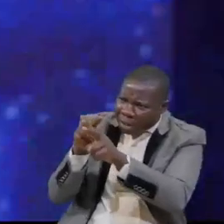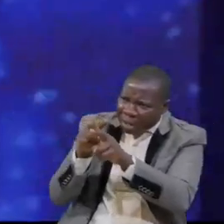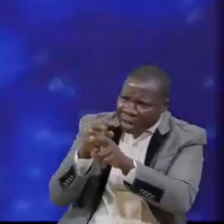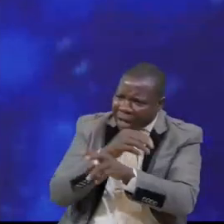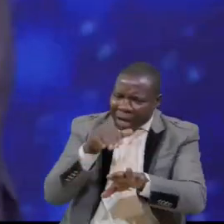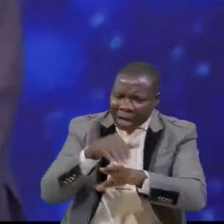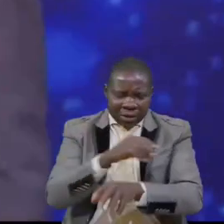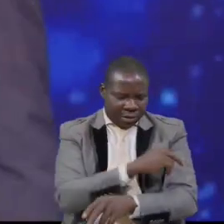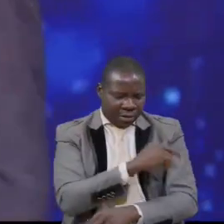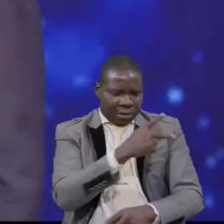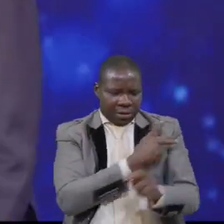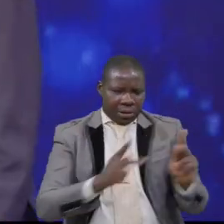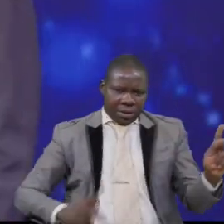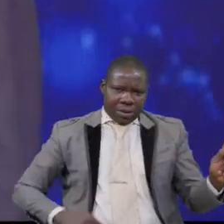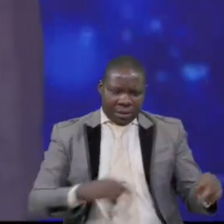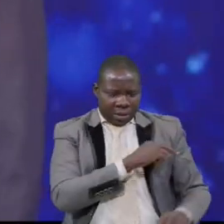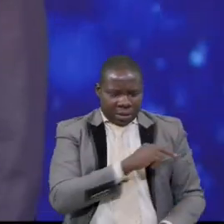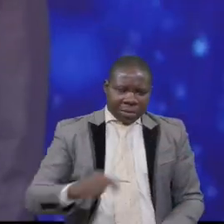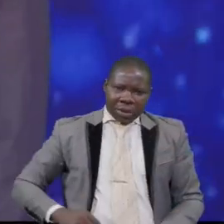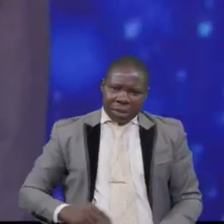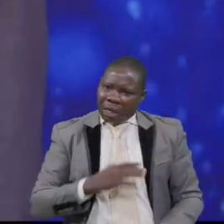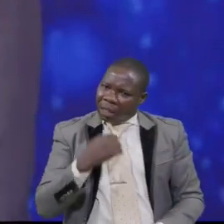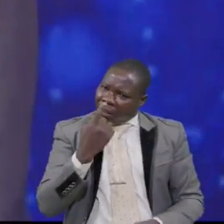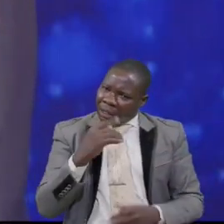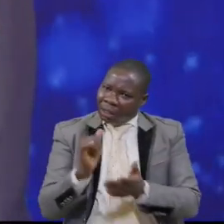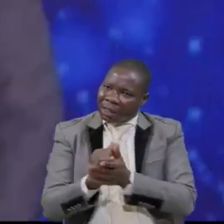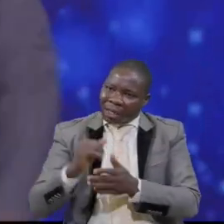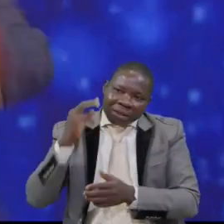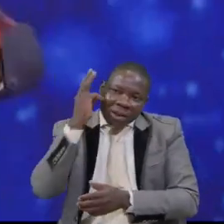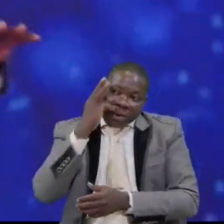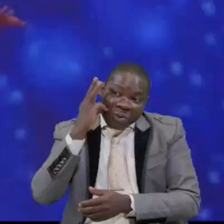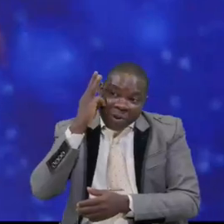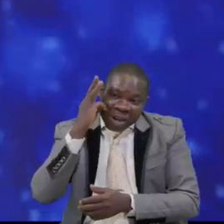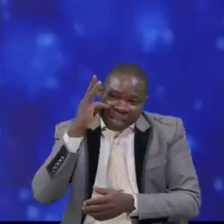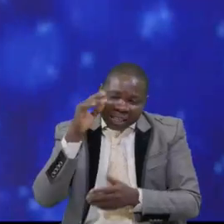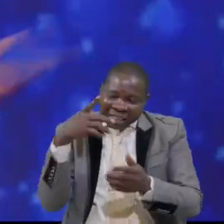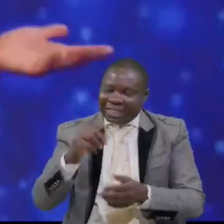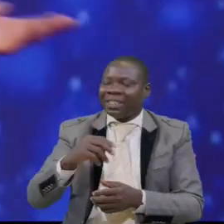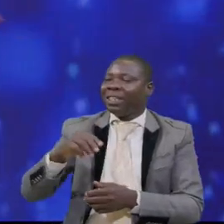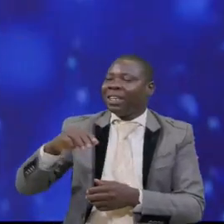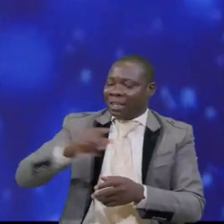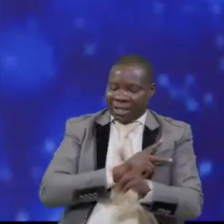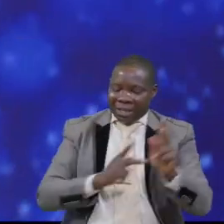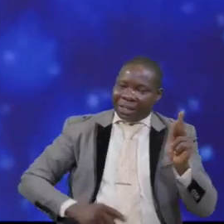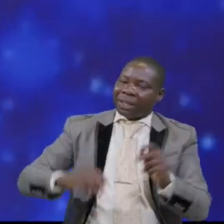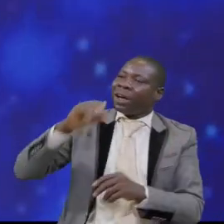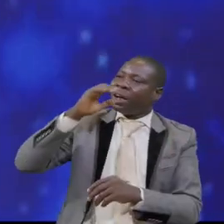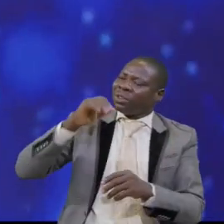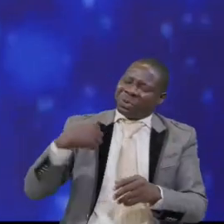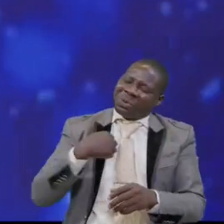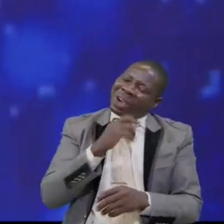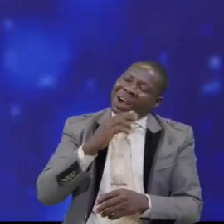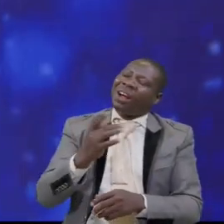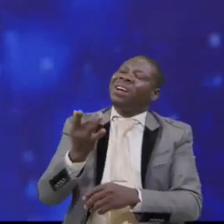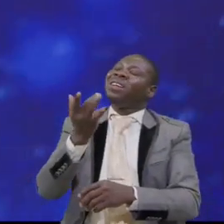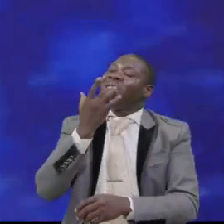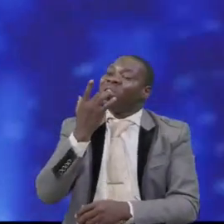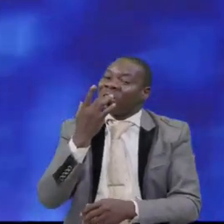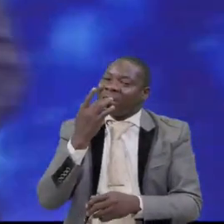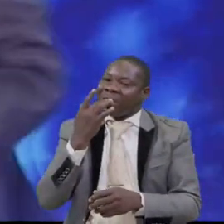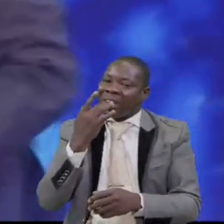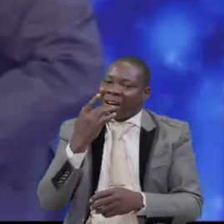oh voilà c'est le le roi le vin que le bois roi et tu tu vous